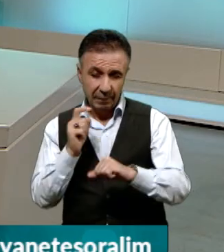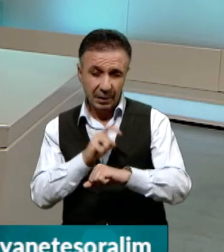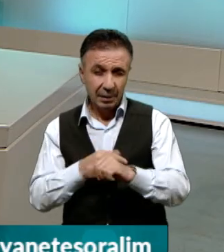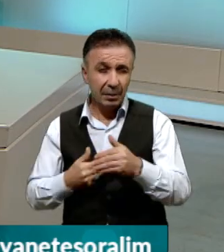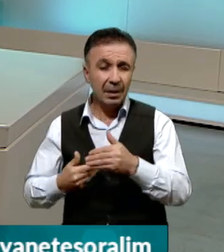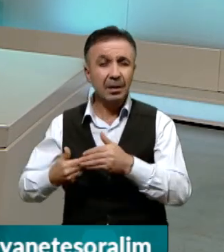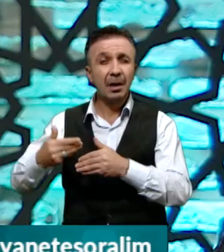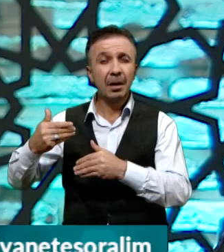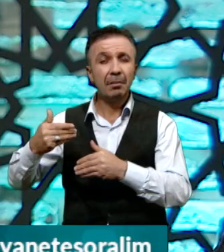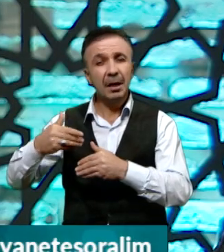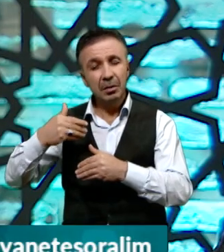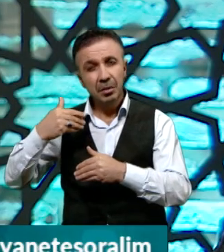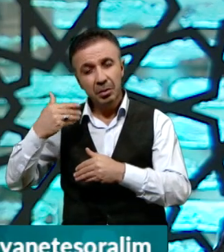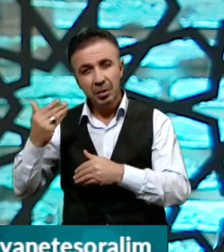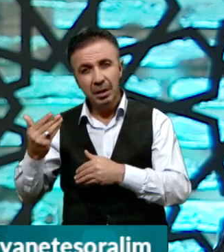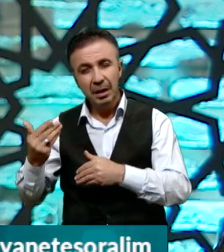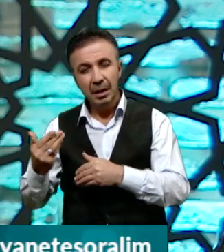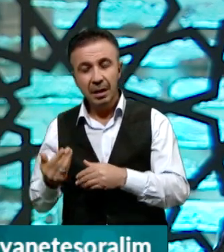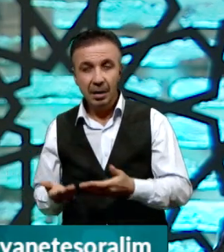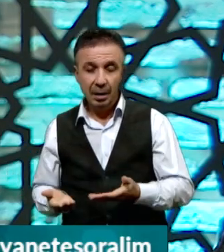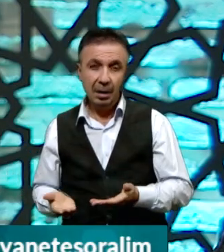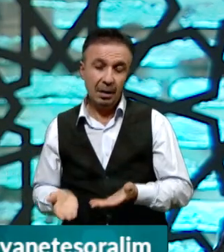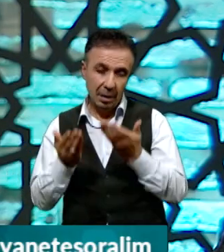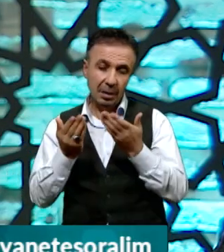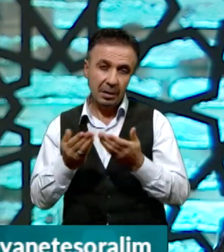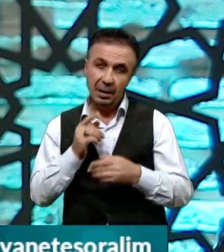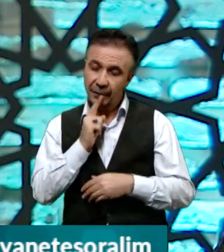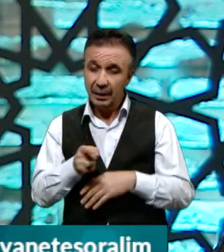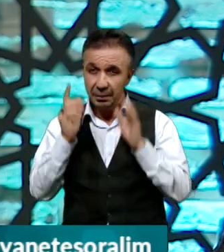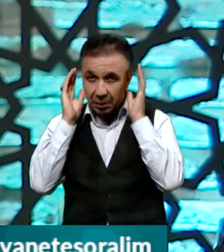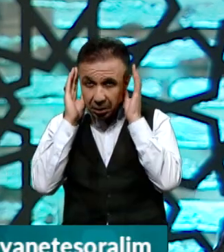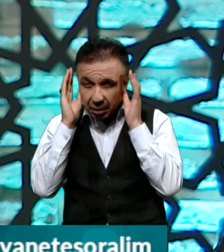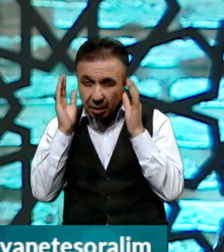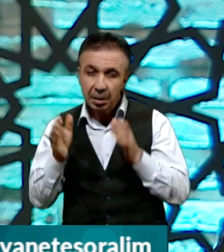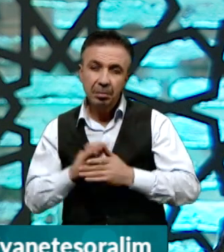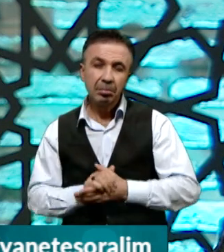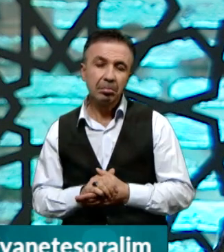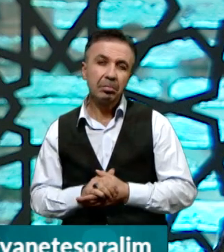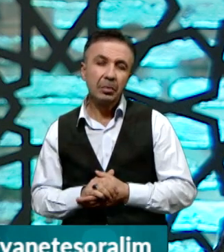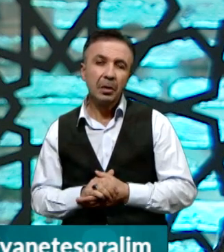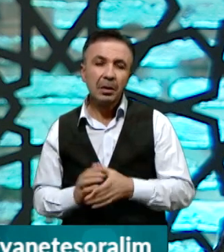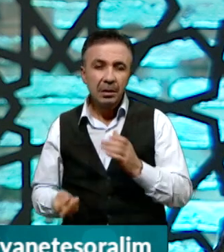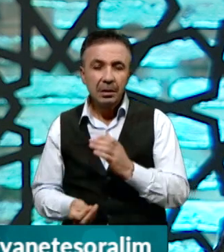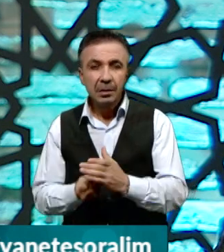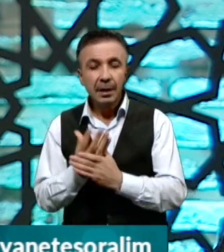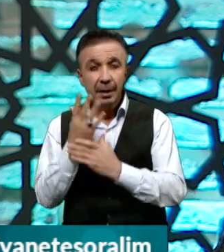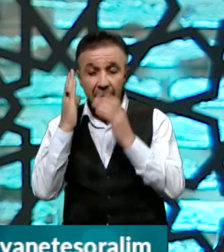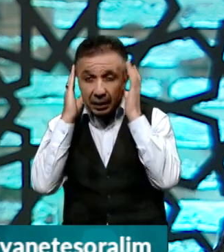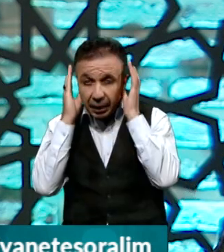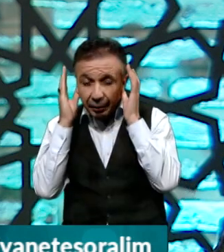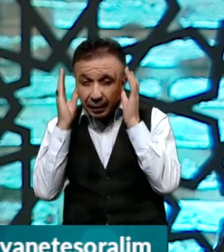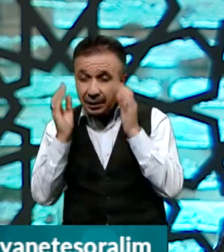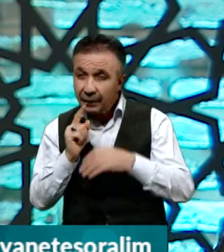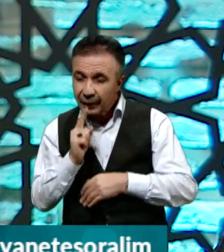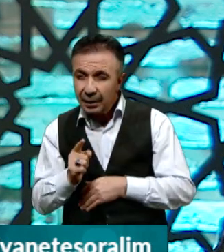kalkacağız. Farzı yerine getireceğiz. Bu soru acaba sabah namazının farzının kılınmasında bir ihmalkarlık